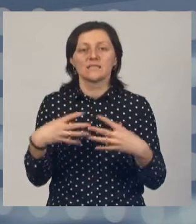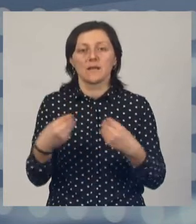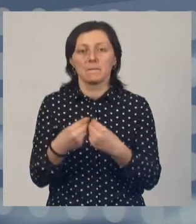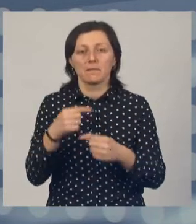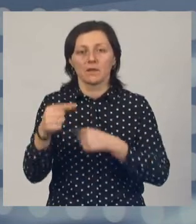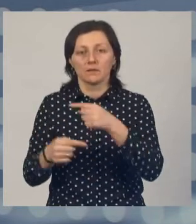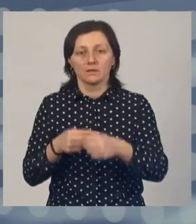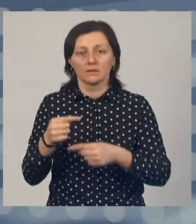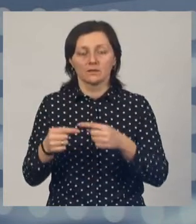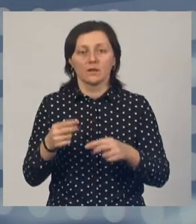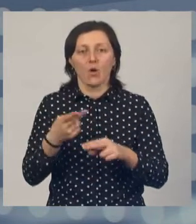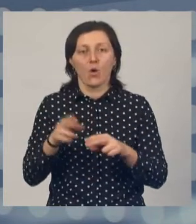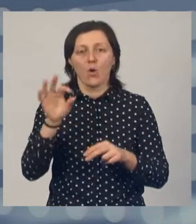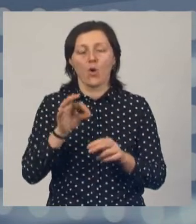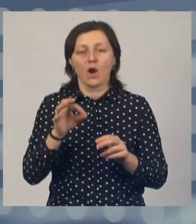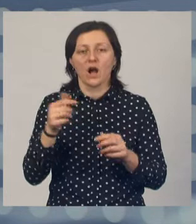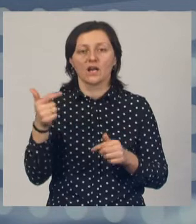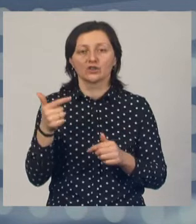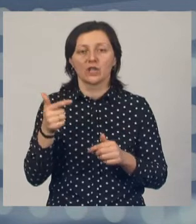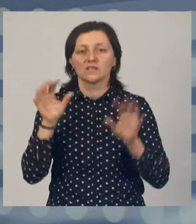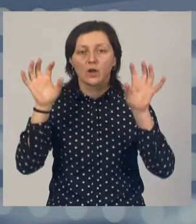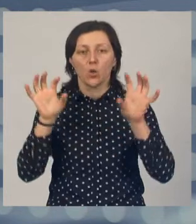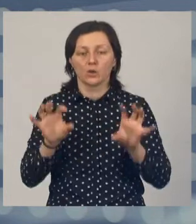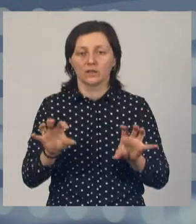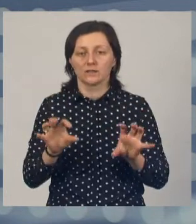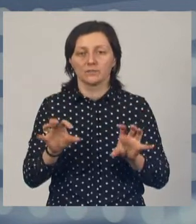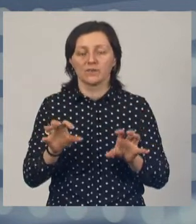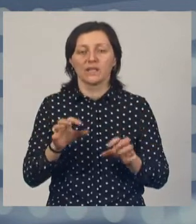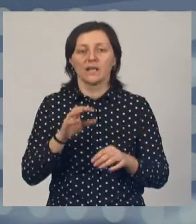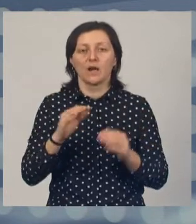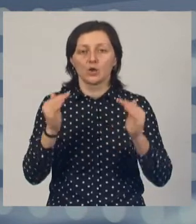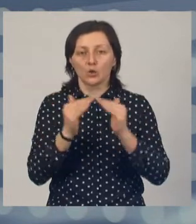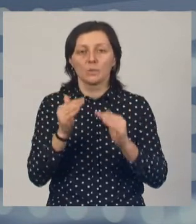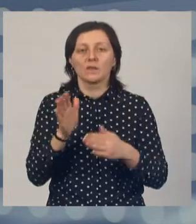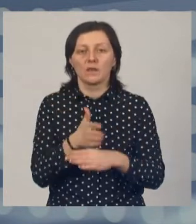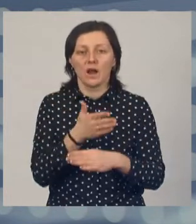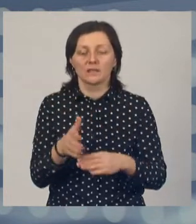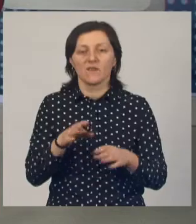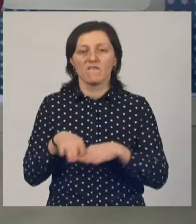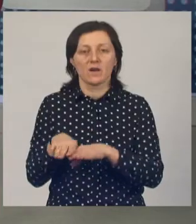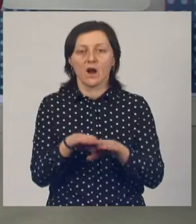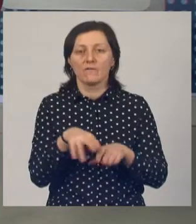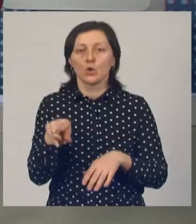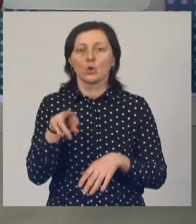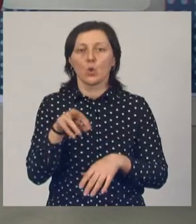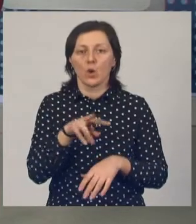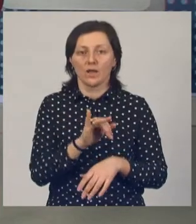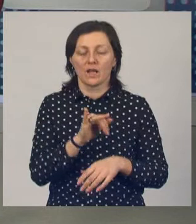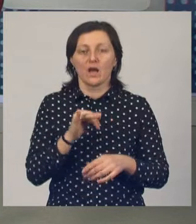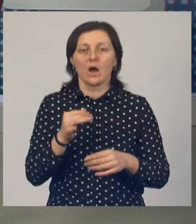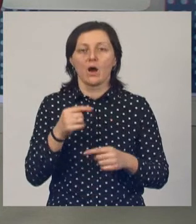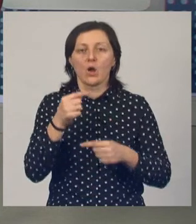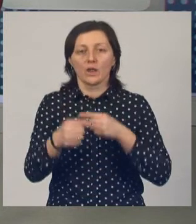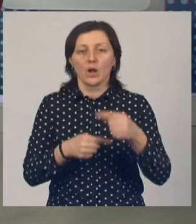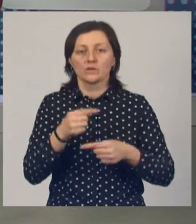установленным гражданским кодексом общему правилу имущества между членами делится в равных долях наследование осуществляется тоже